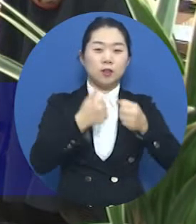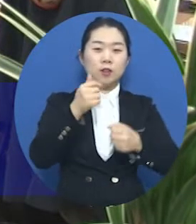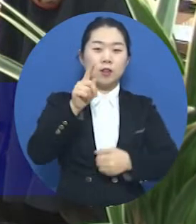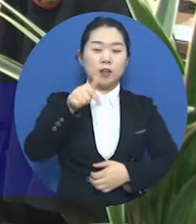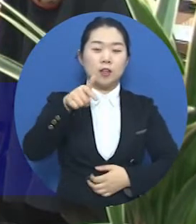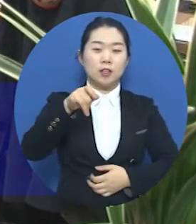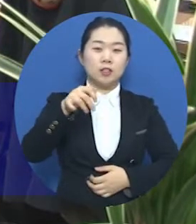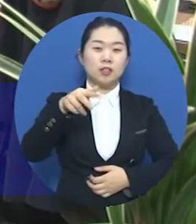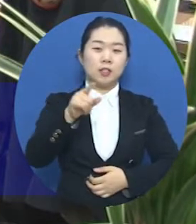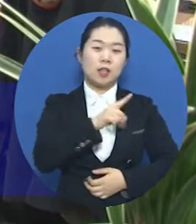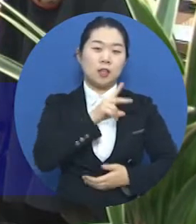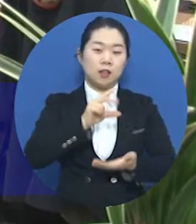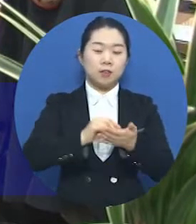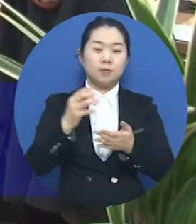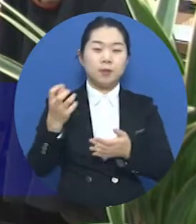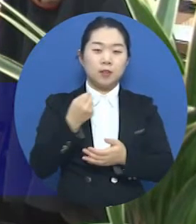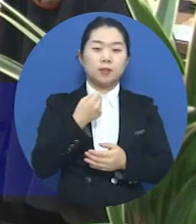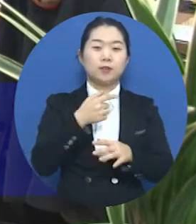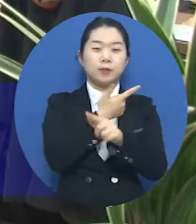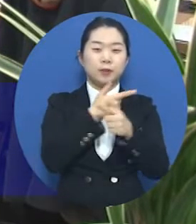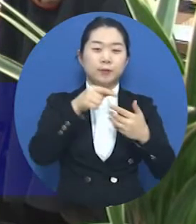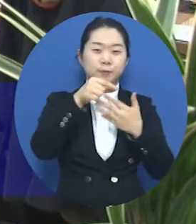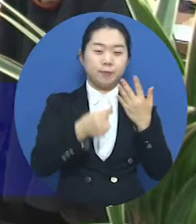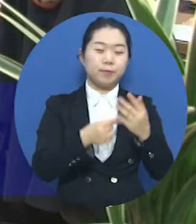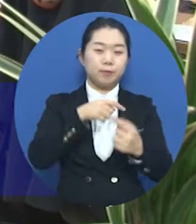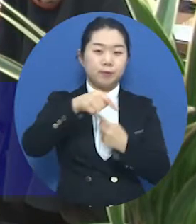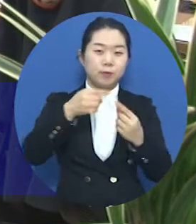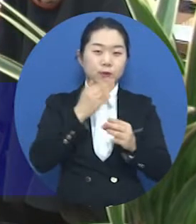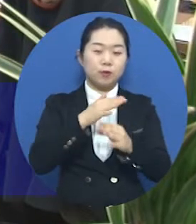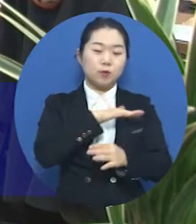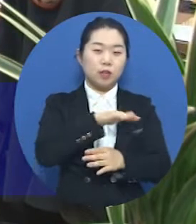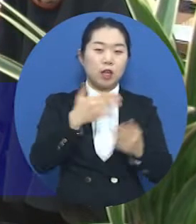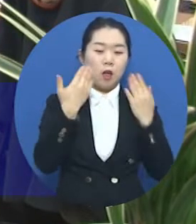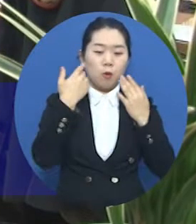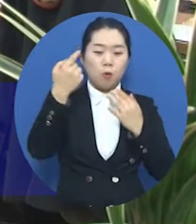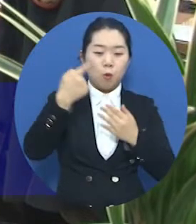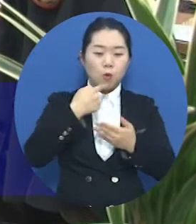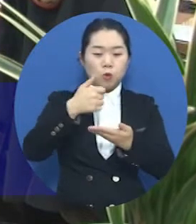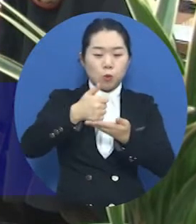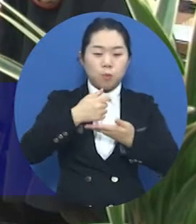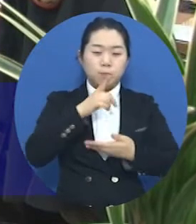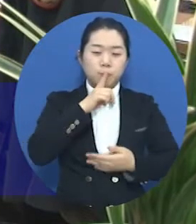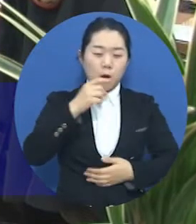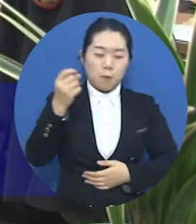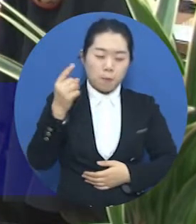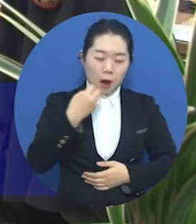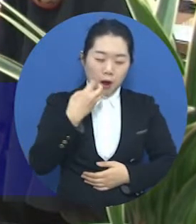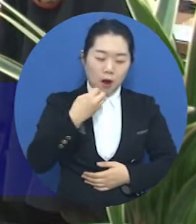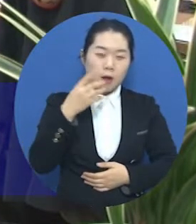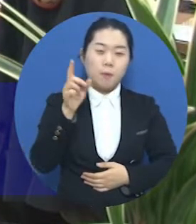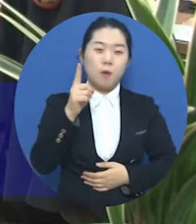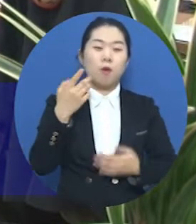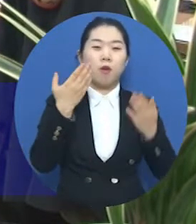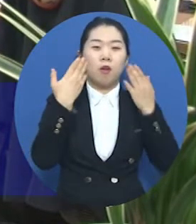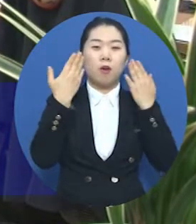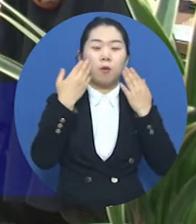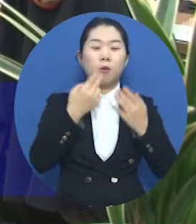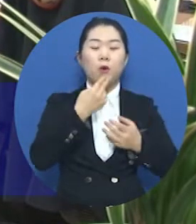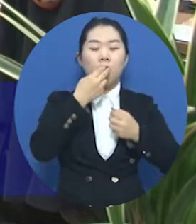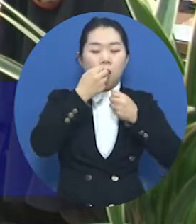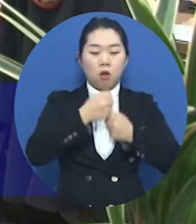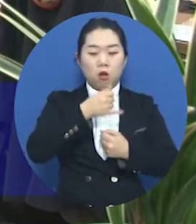아래 다양한 프로그램을 운영하고 있는데요. 우리 학교를 방문한 손님들이 한결같이 학교가